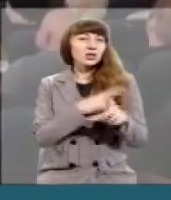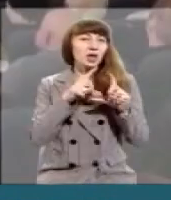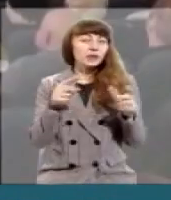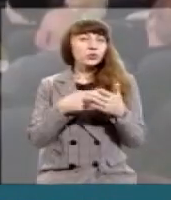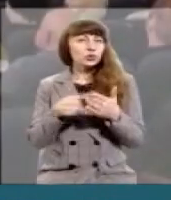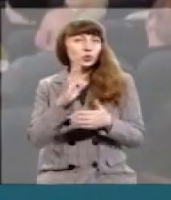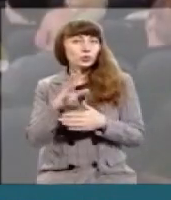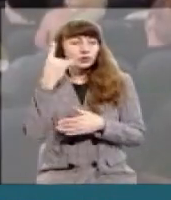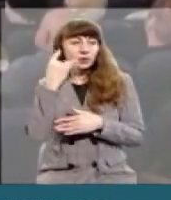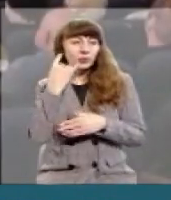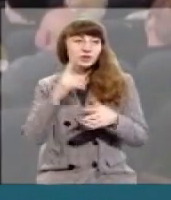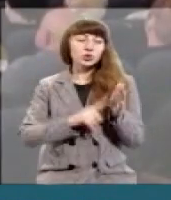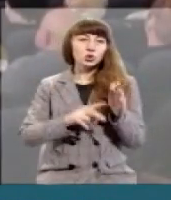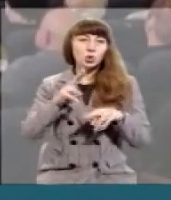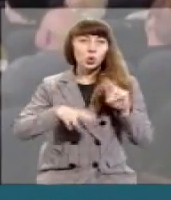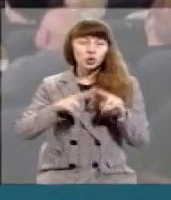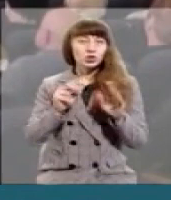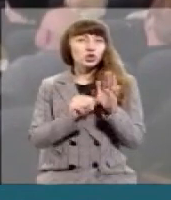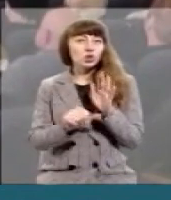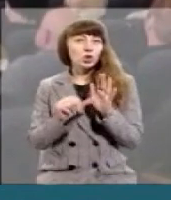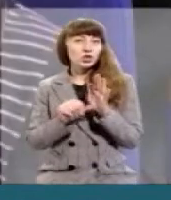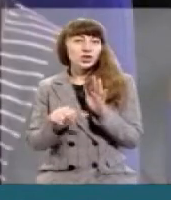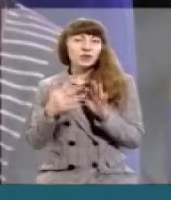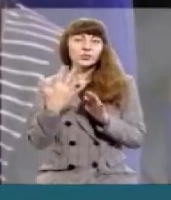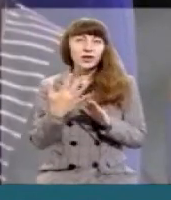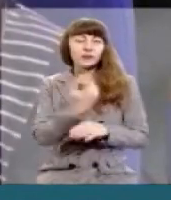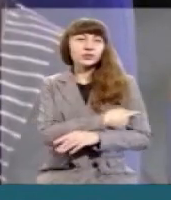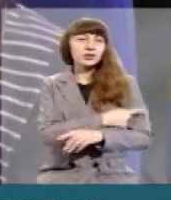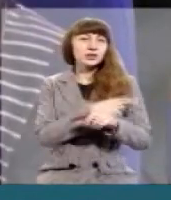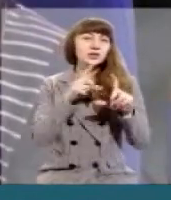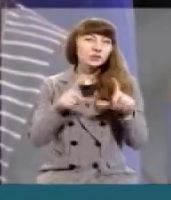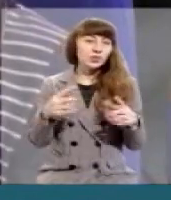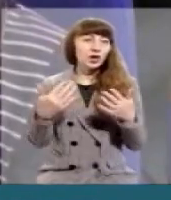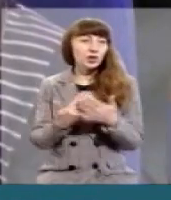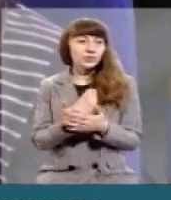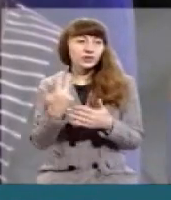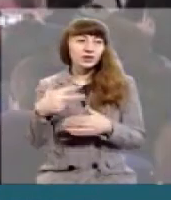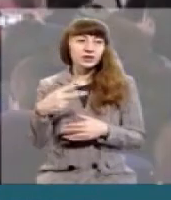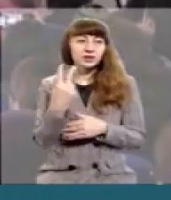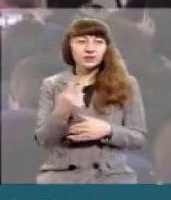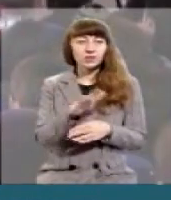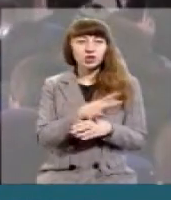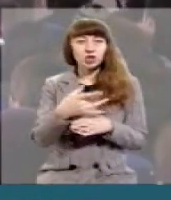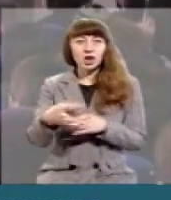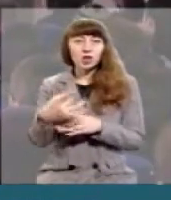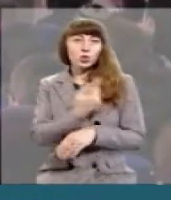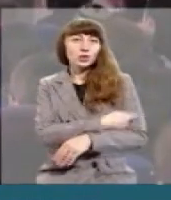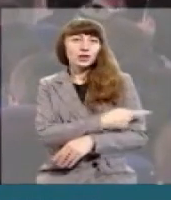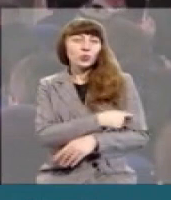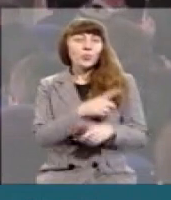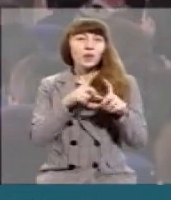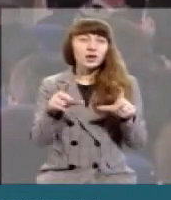будущем в стране будет построено 665 объектов здравоохранения и проведена модернизация 32 межрайонных больниц.